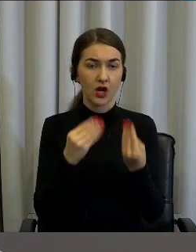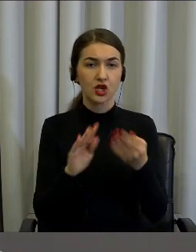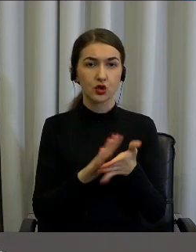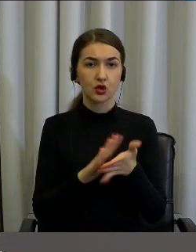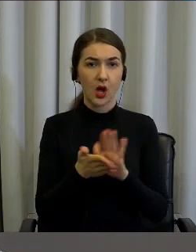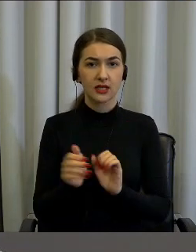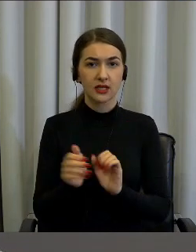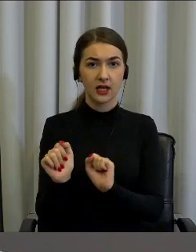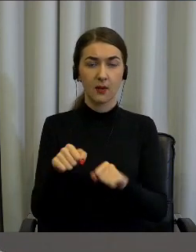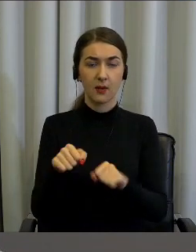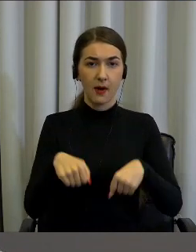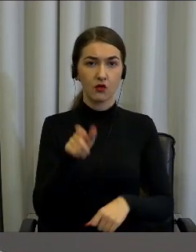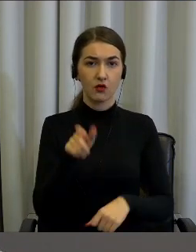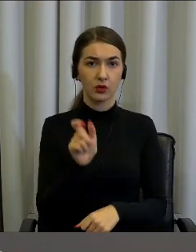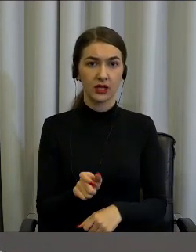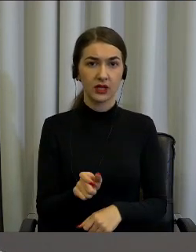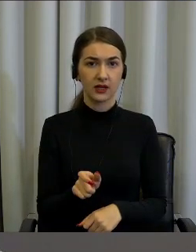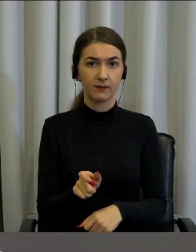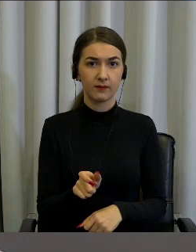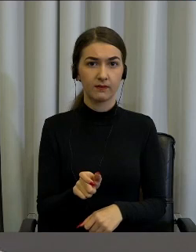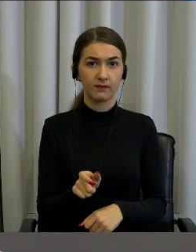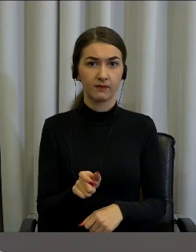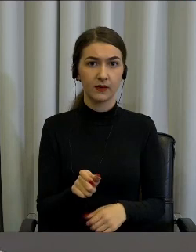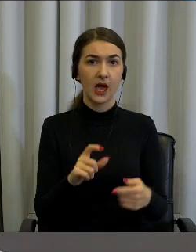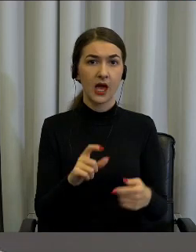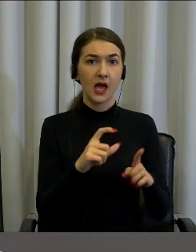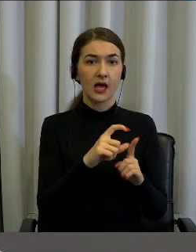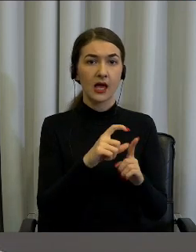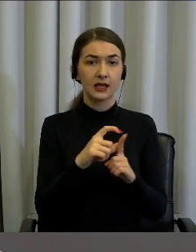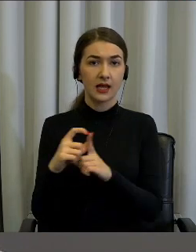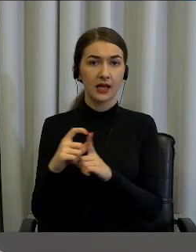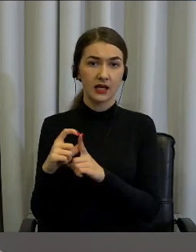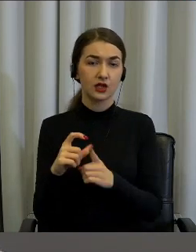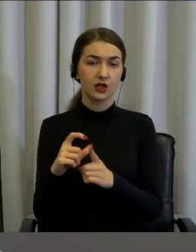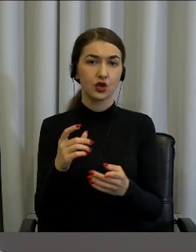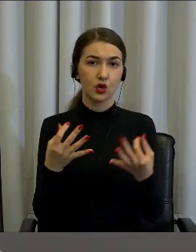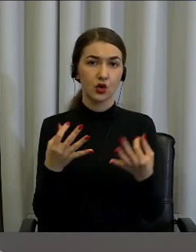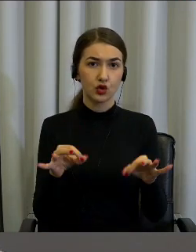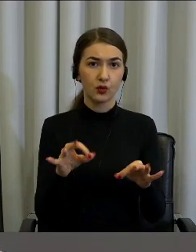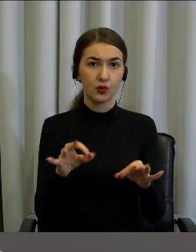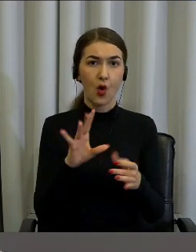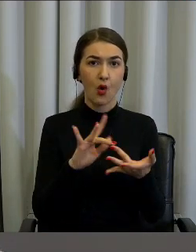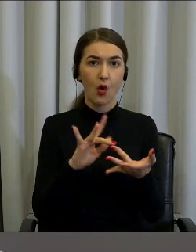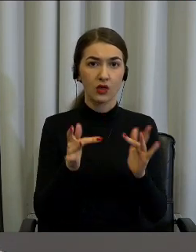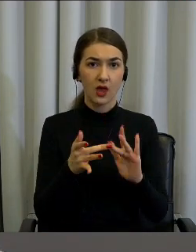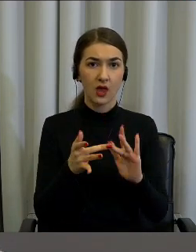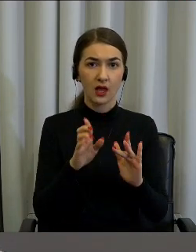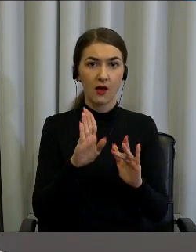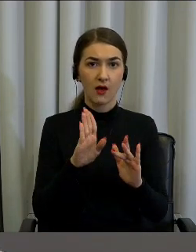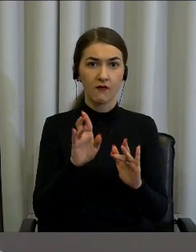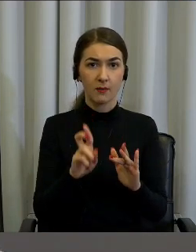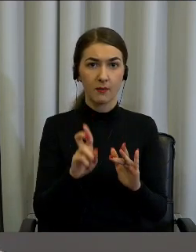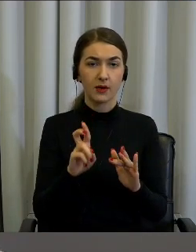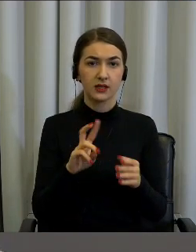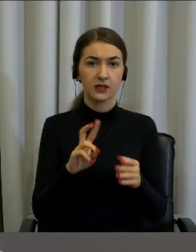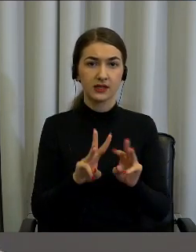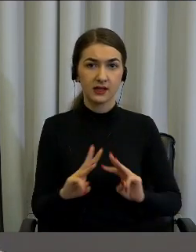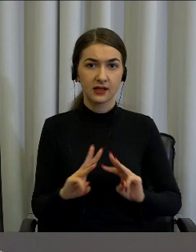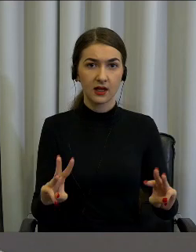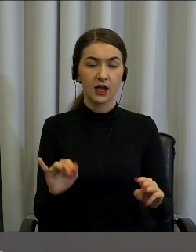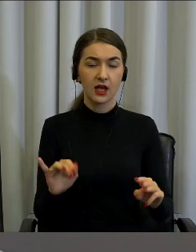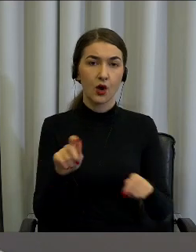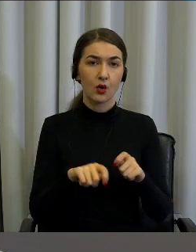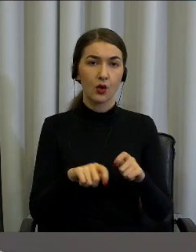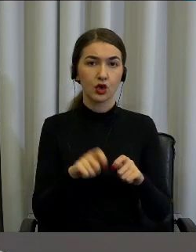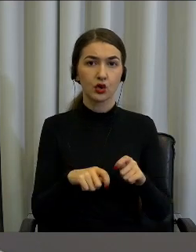захистом прав людини текст доповіді доступний онлайн на веб-сайтах увкпл та моніторингої